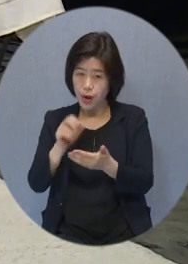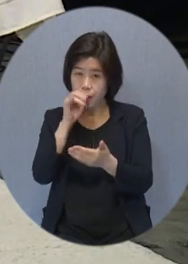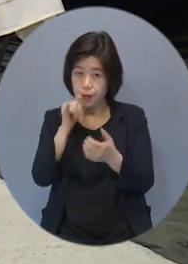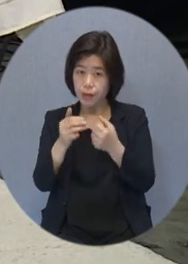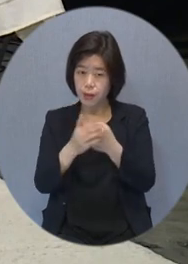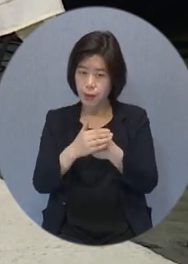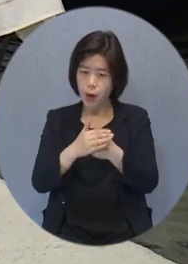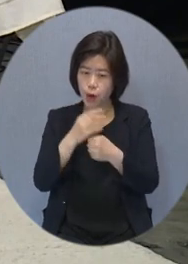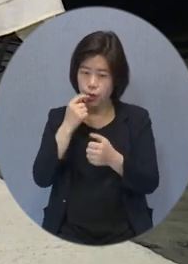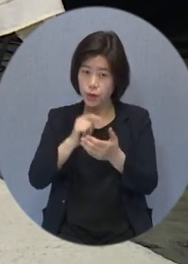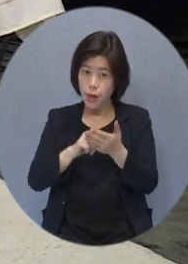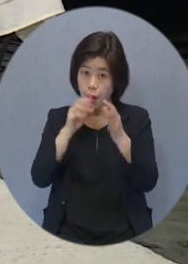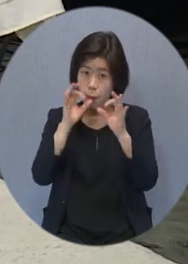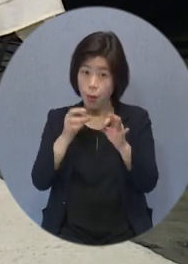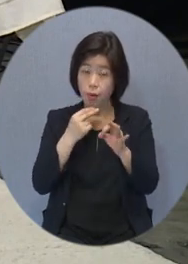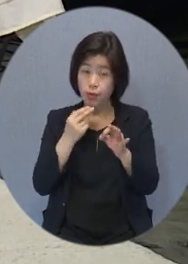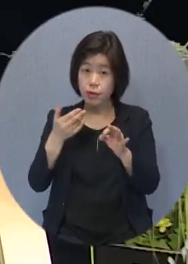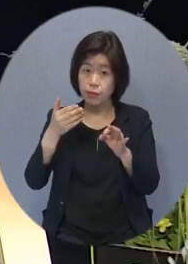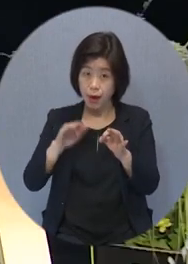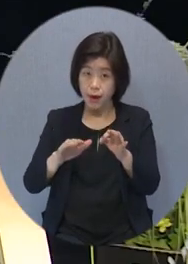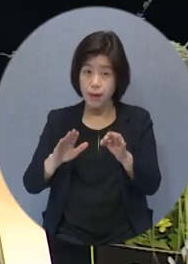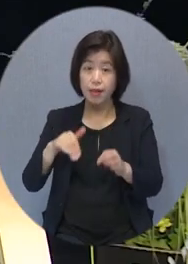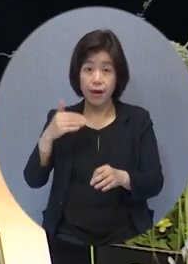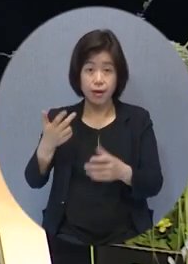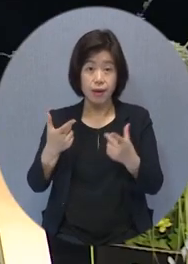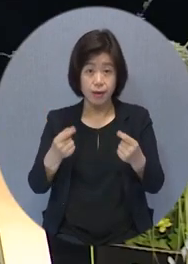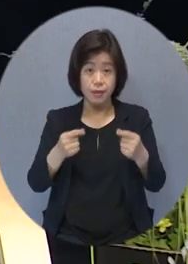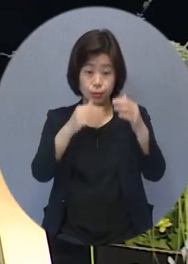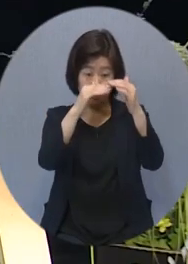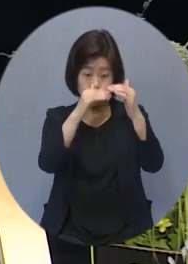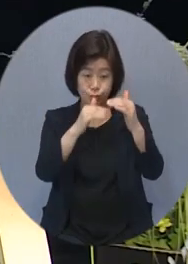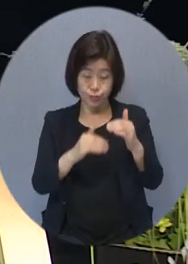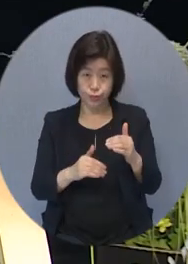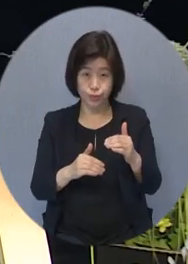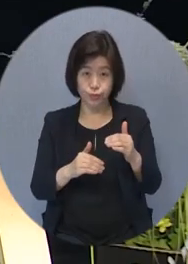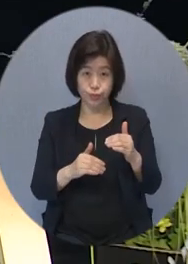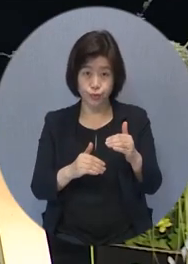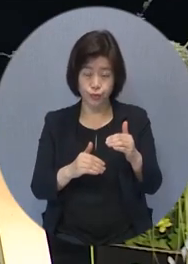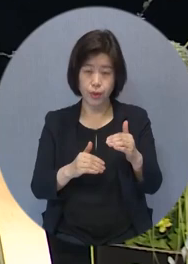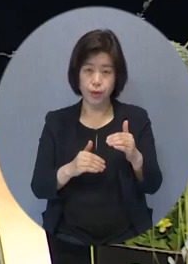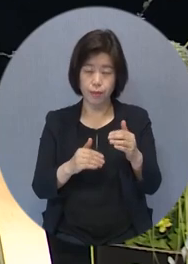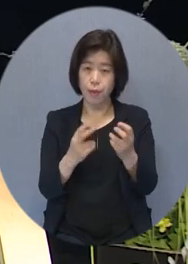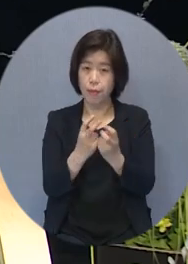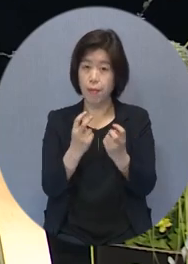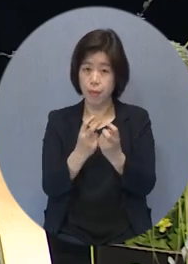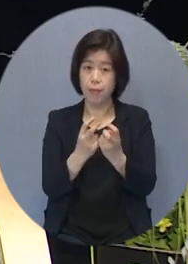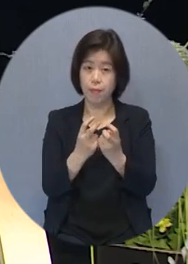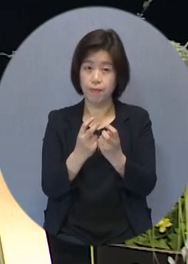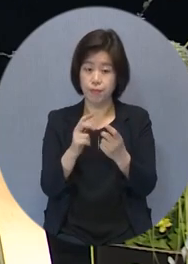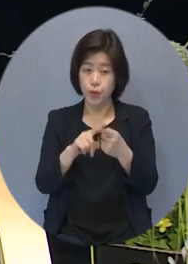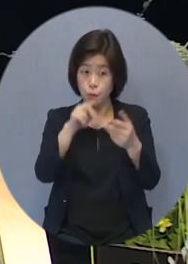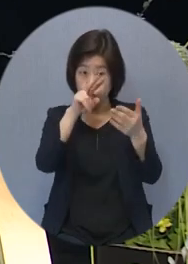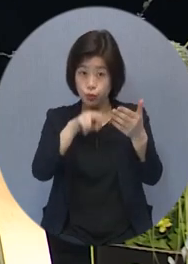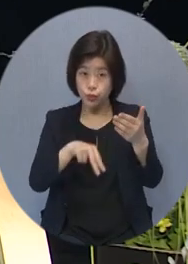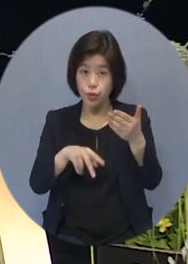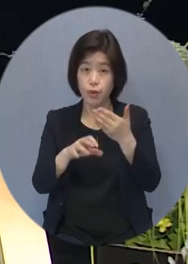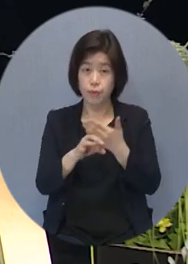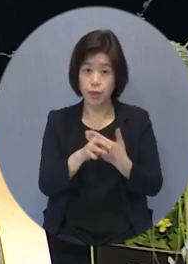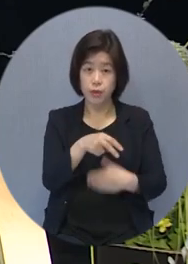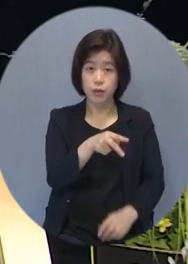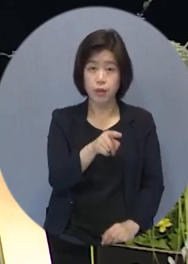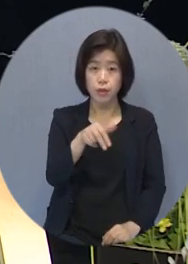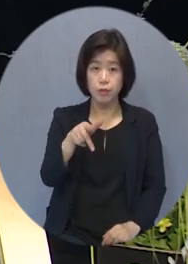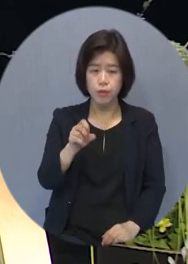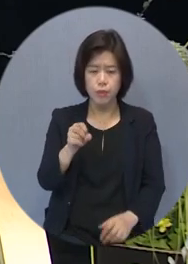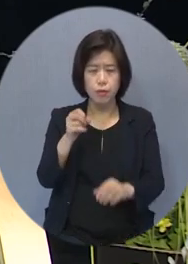같은 전개 과정으로 시를 읽으면 서정이 인류에게 어떻게 영향하는지, 서정이 왜 불멸이어야